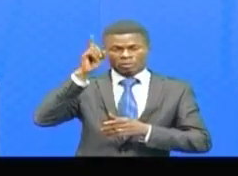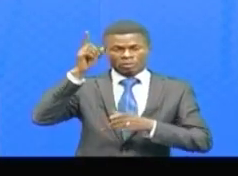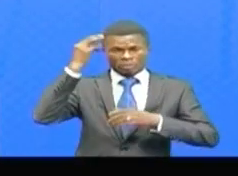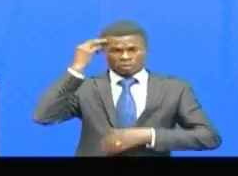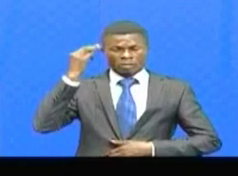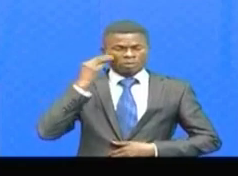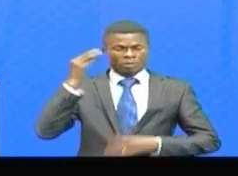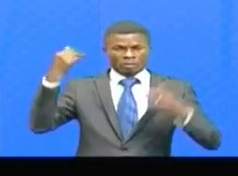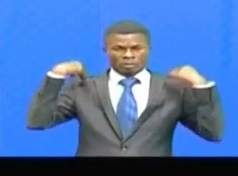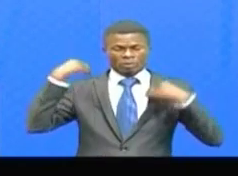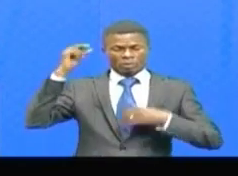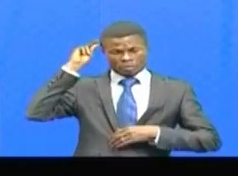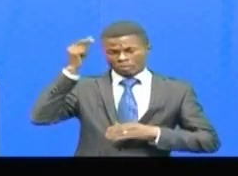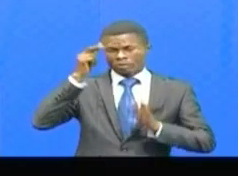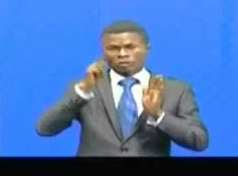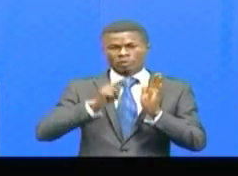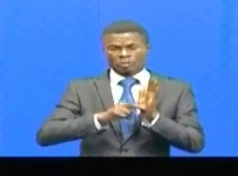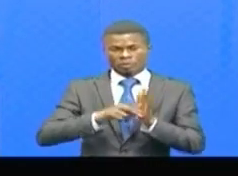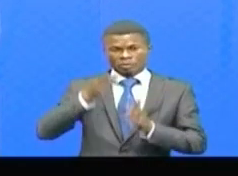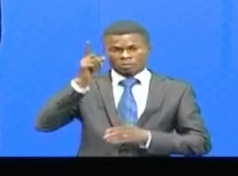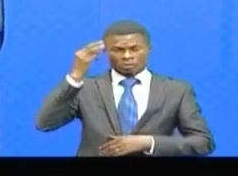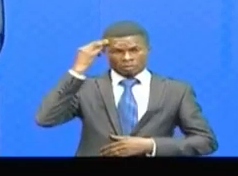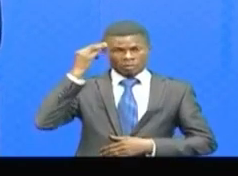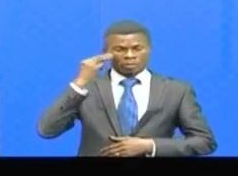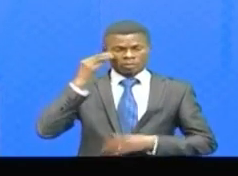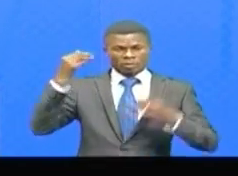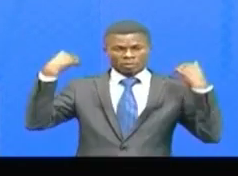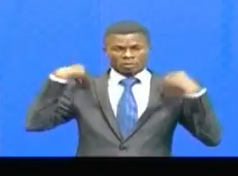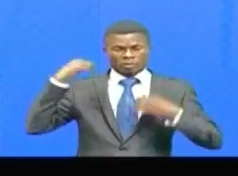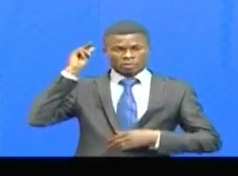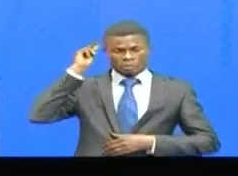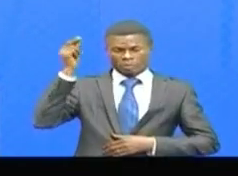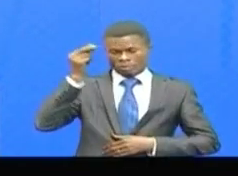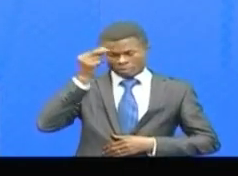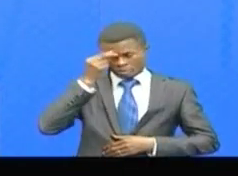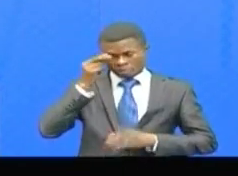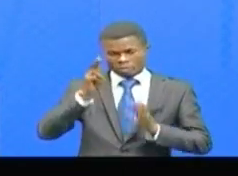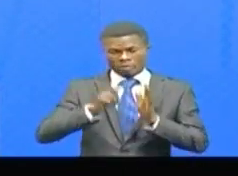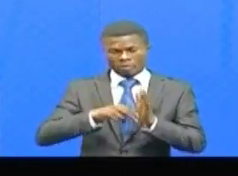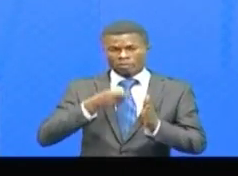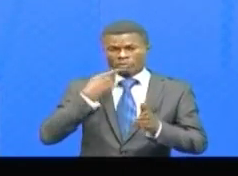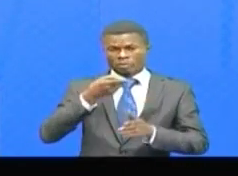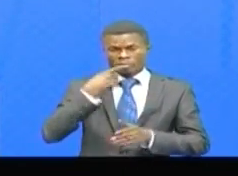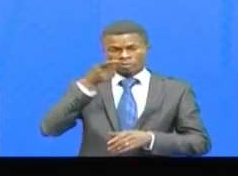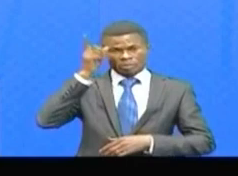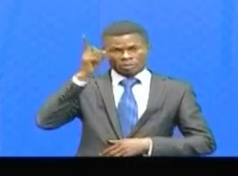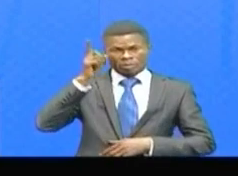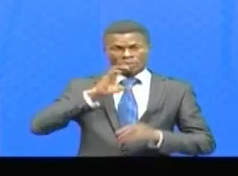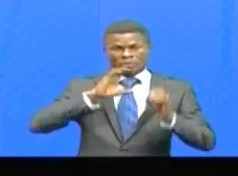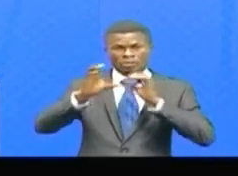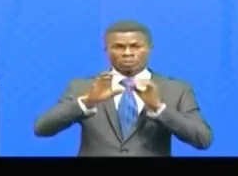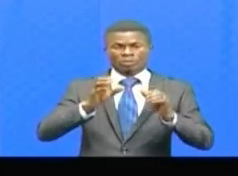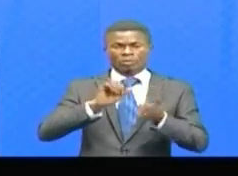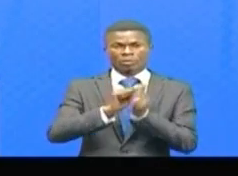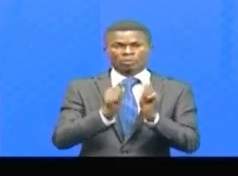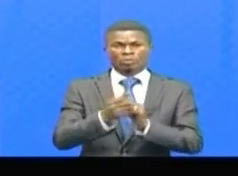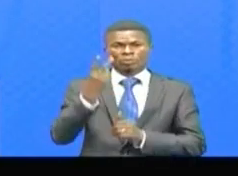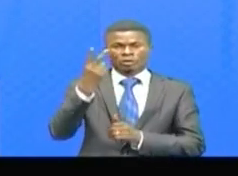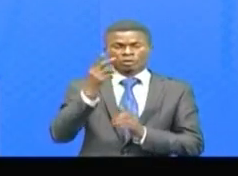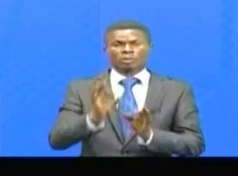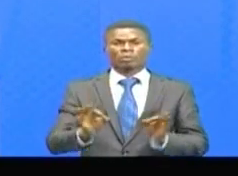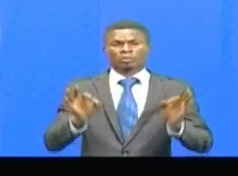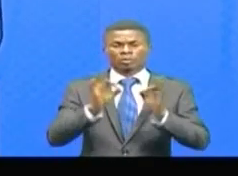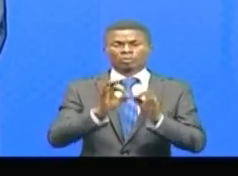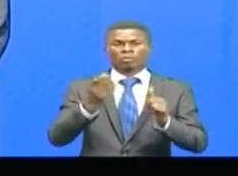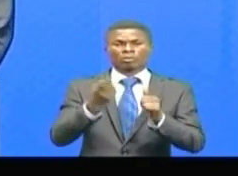ministre, chef du gouvernement. Le Premier ministre, chef du gouvernement, a articulé sa communication autour de deux points ci-après.